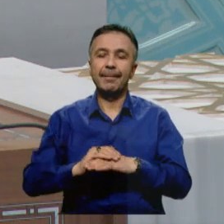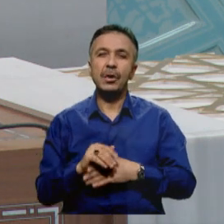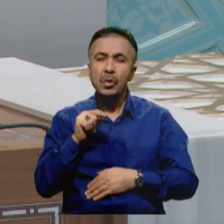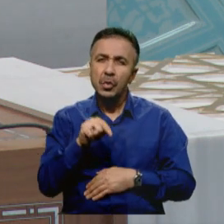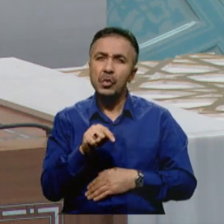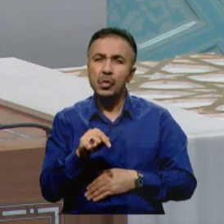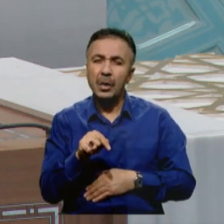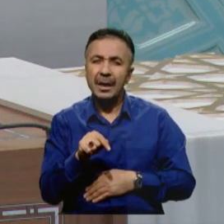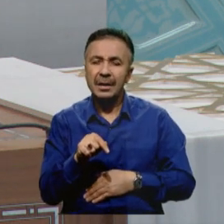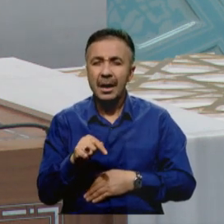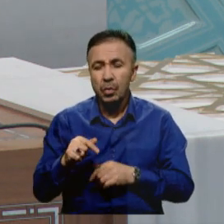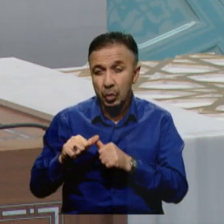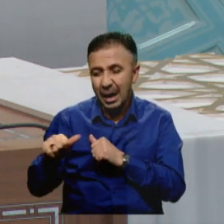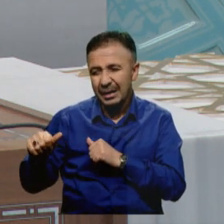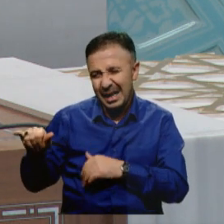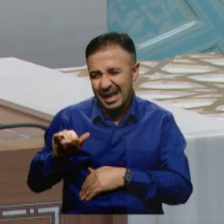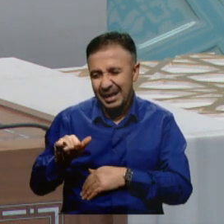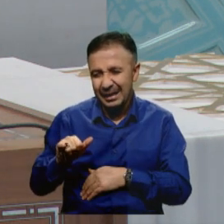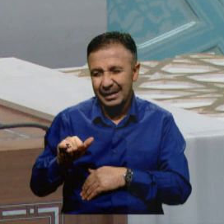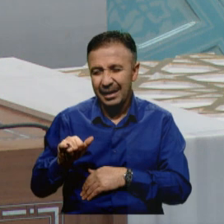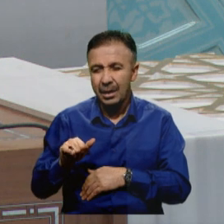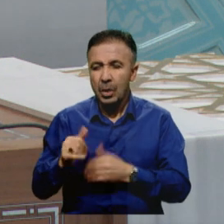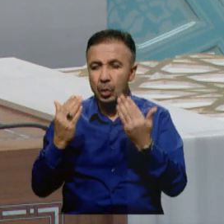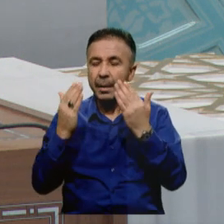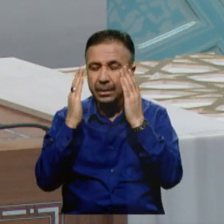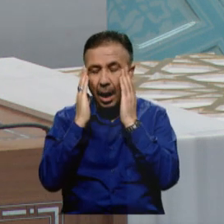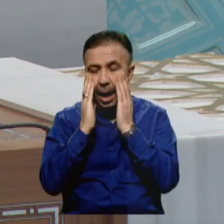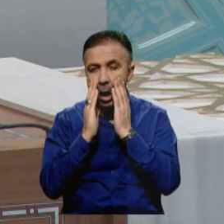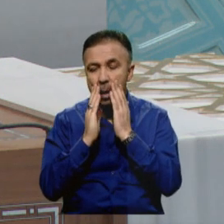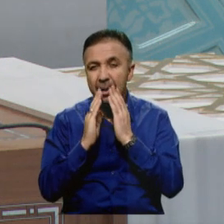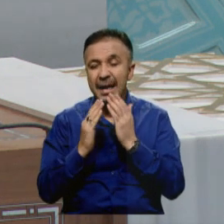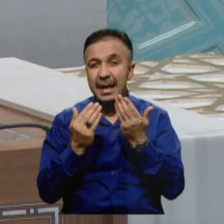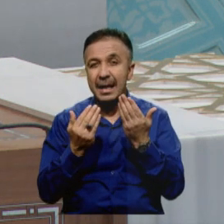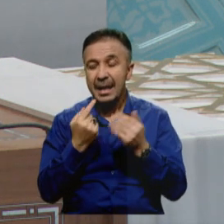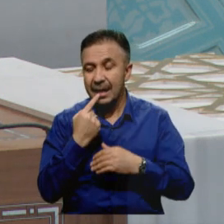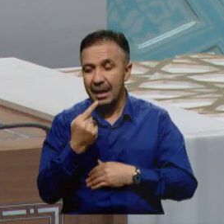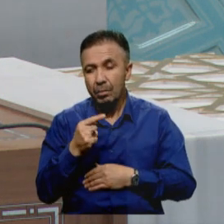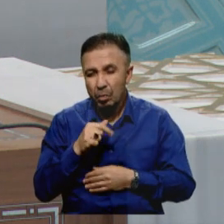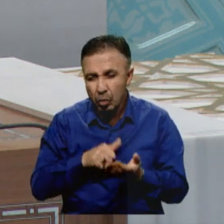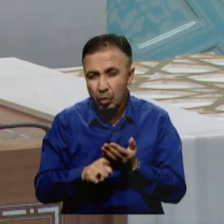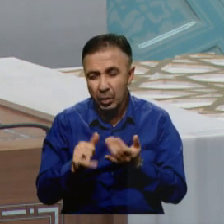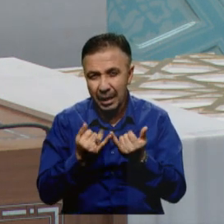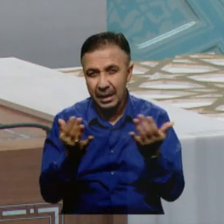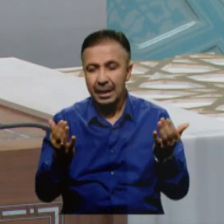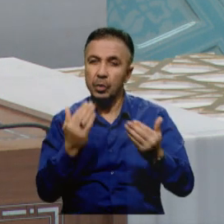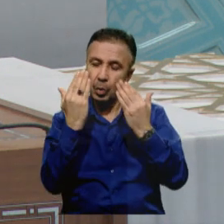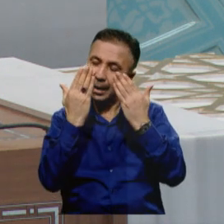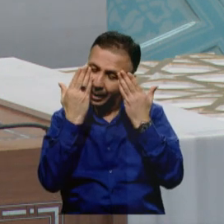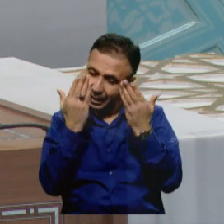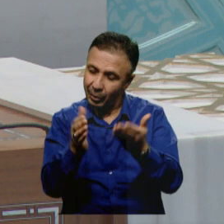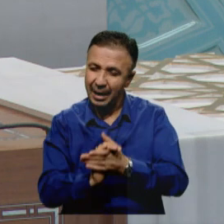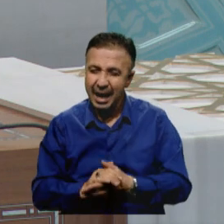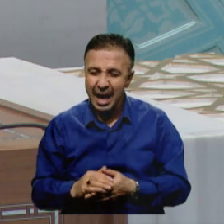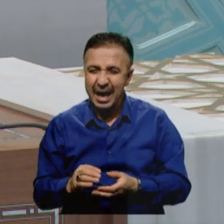anda uzaktan yakından duamıza amin diyen bütün kardeşlerimizin dualarını kabul eyle. Her ne